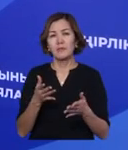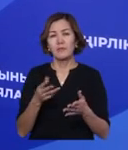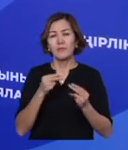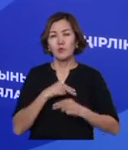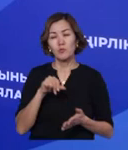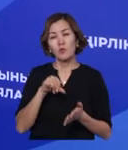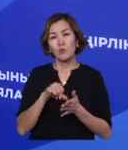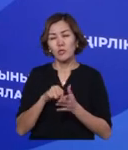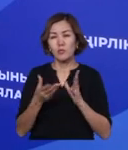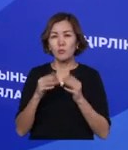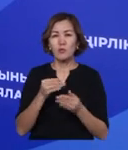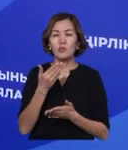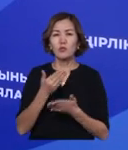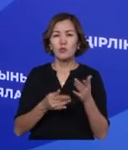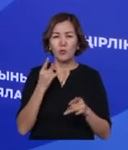жұмысқа орналастыру,